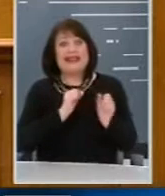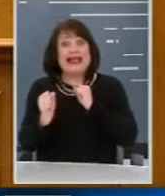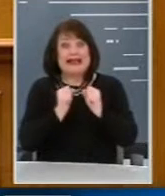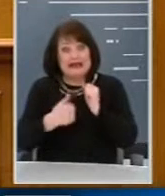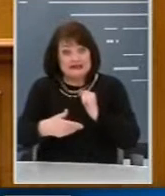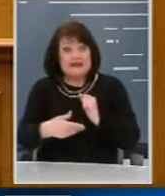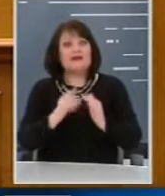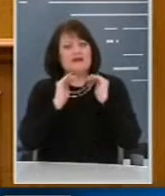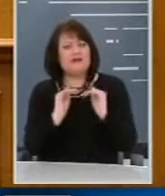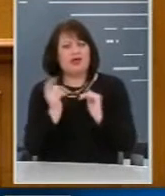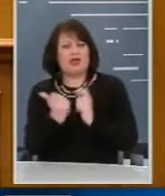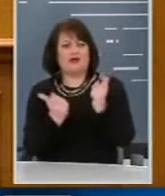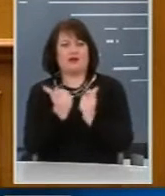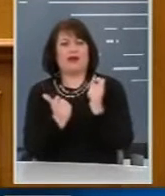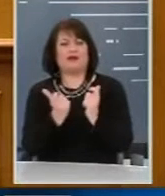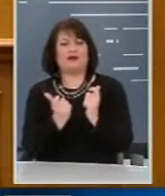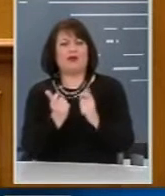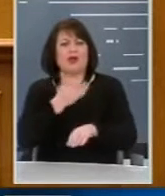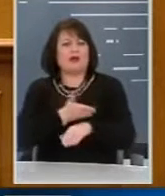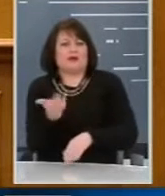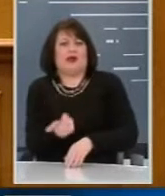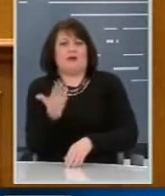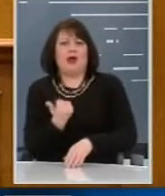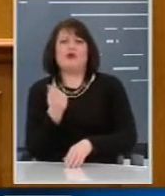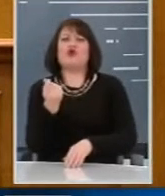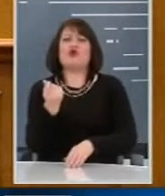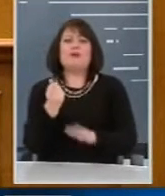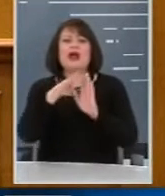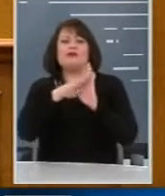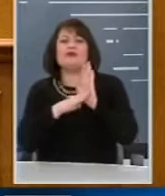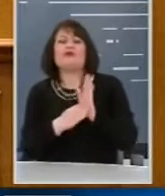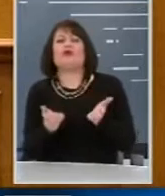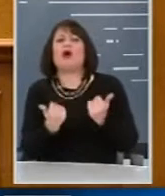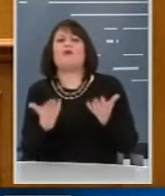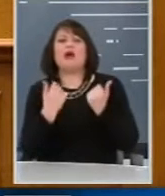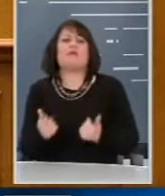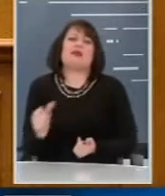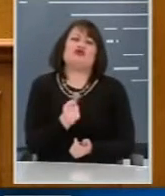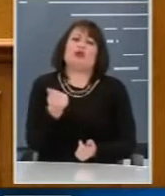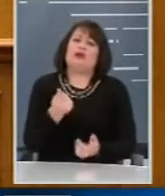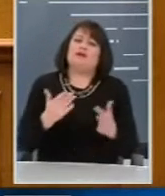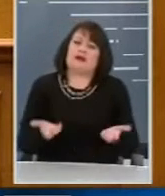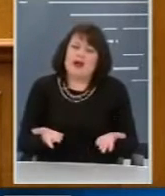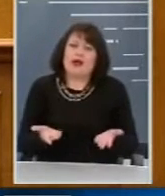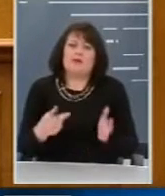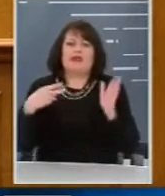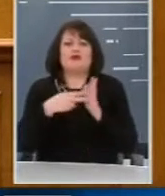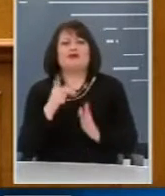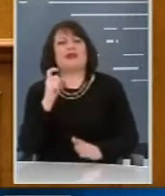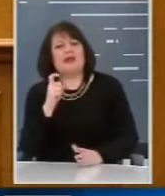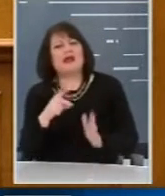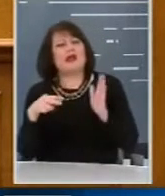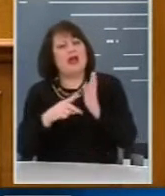κρίσης. Δάνεια χωρίς εγγυήσεις, χωρίς οικονομικές προϋποθέσεις αποπληρωμής, δινόντουσαν το 10,